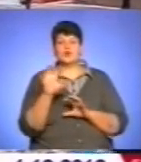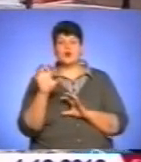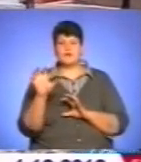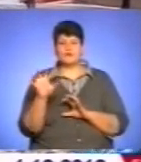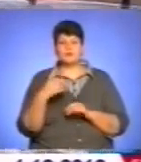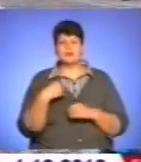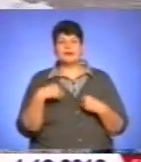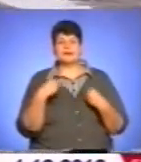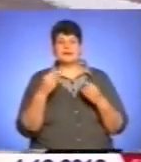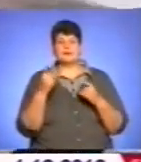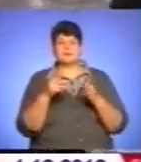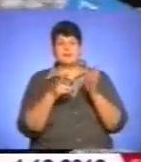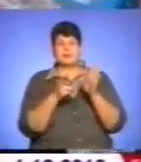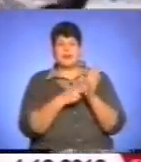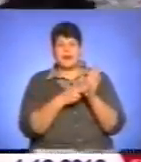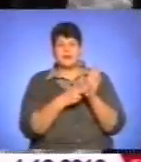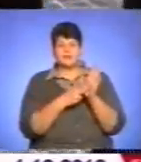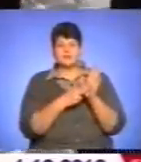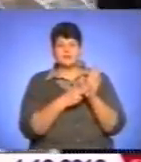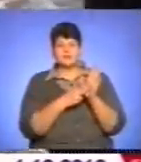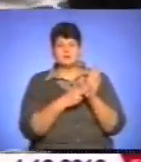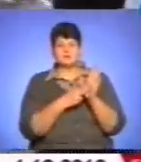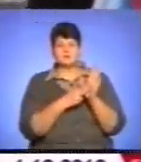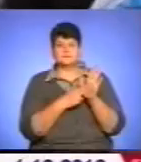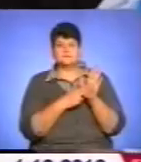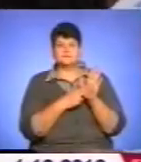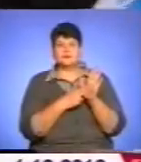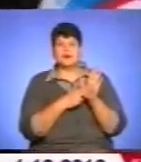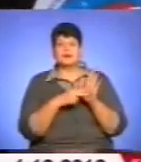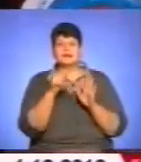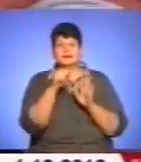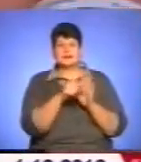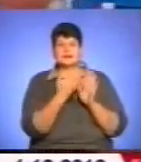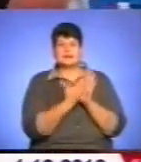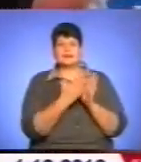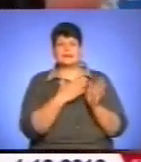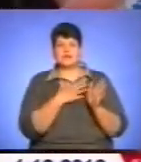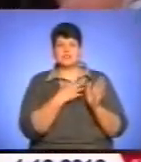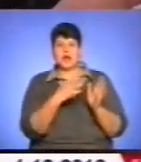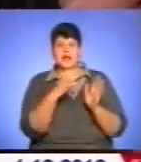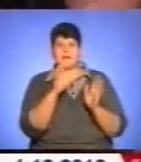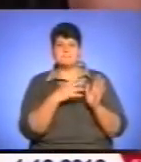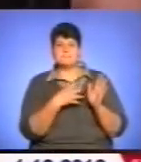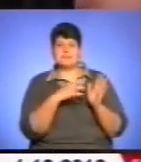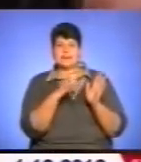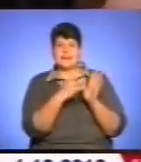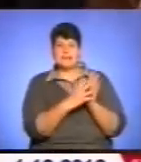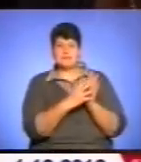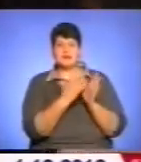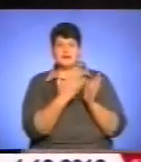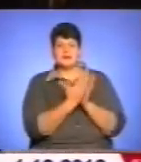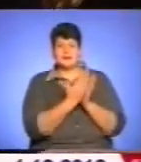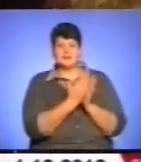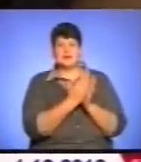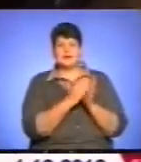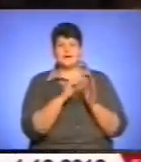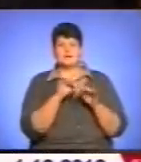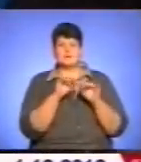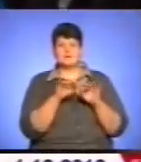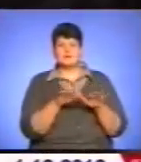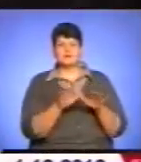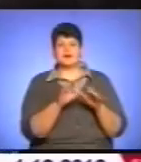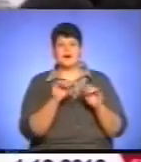їм такі наліпочки. Каже, на ній знаходиться наша емблема і благодійна акція «Подаруй посмішку». Ми